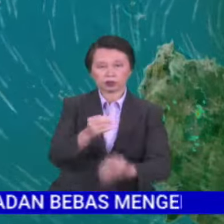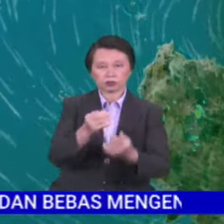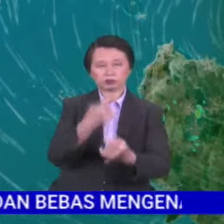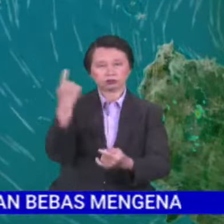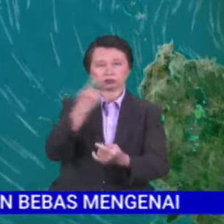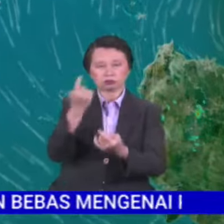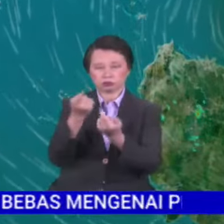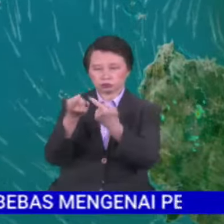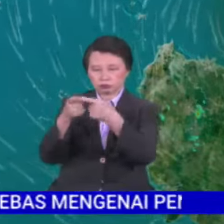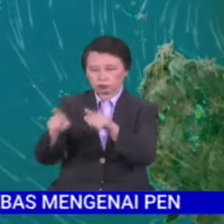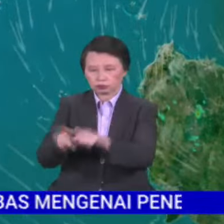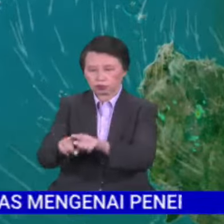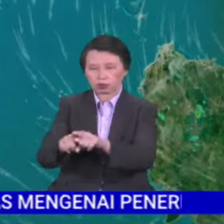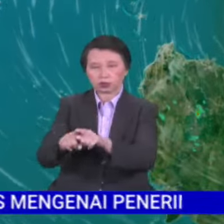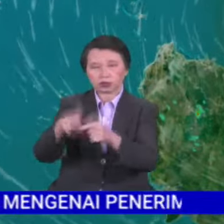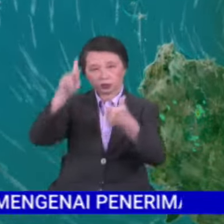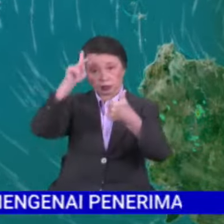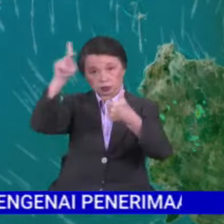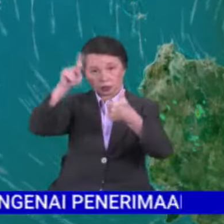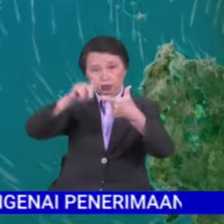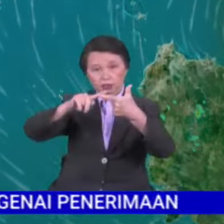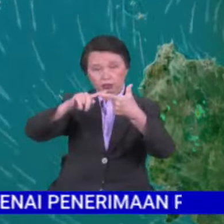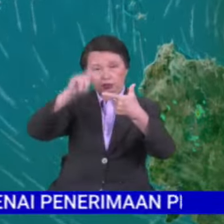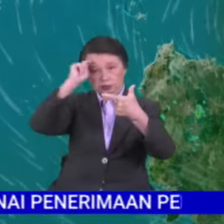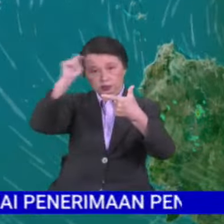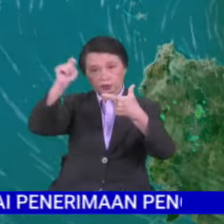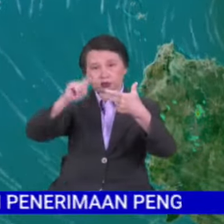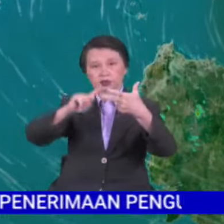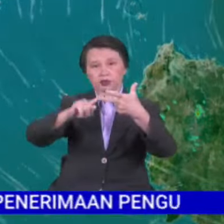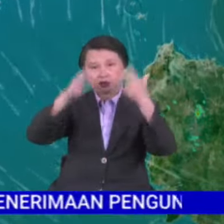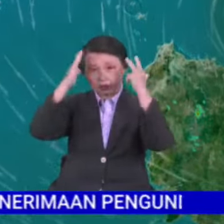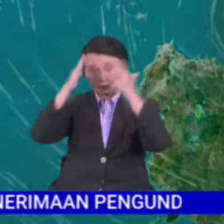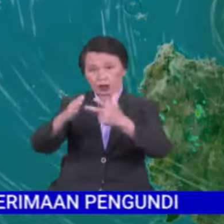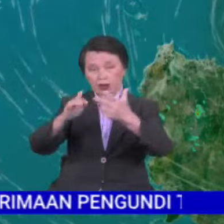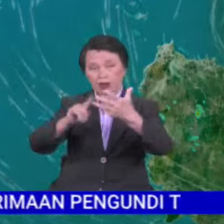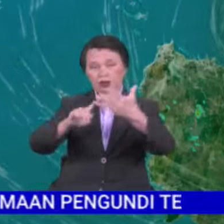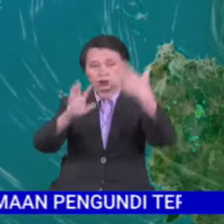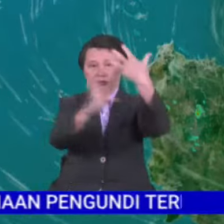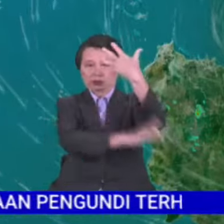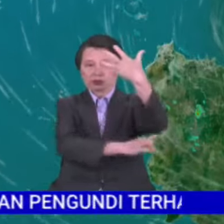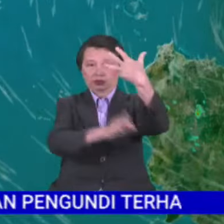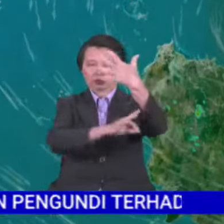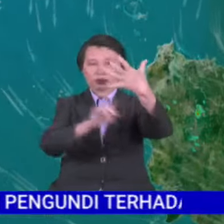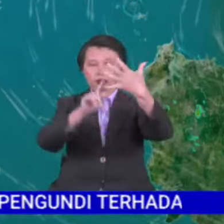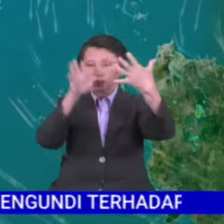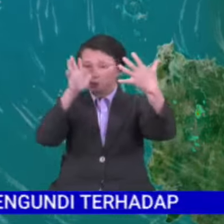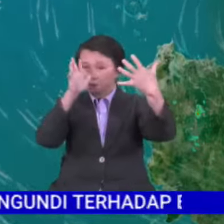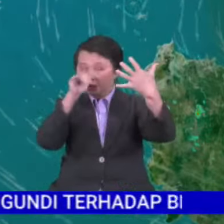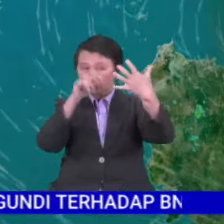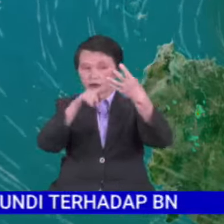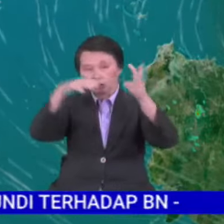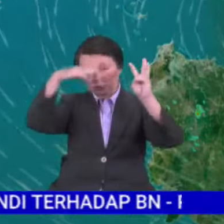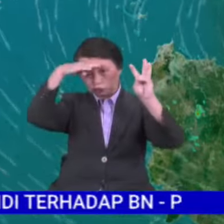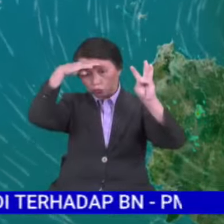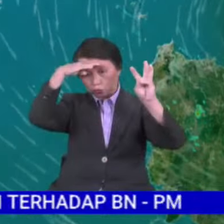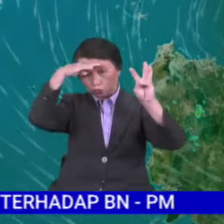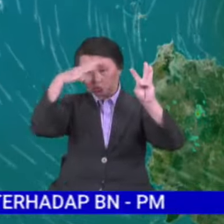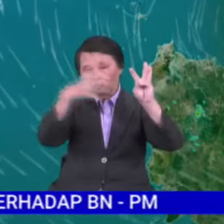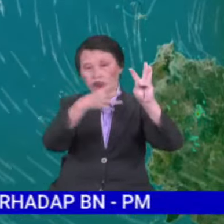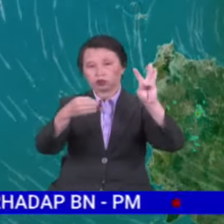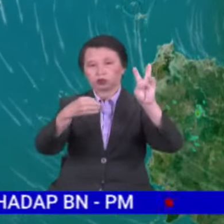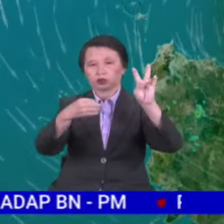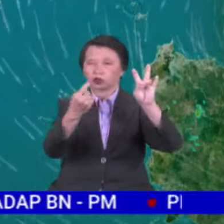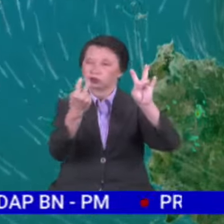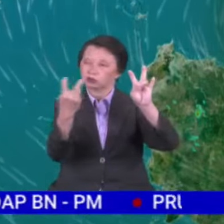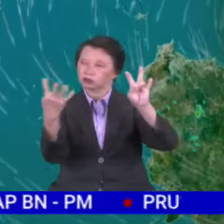berlaku terutamanya di negeri Kelantan, Terengganu, Pahang, Negeri Sembilan, Melaka, Johor dan juga